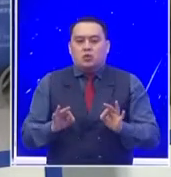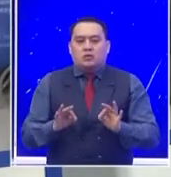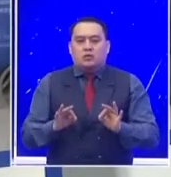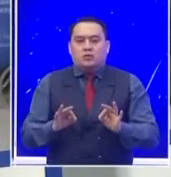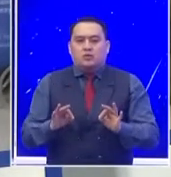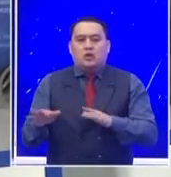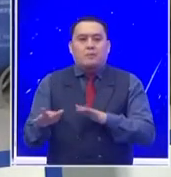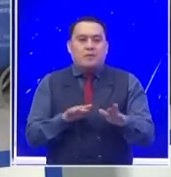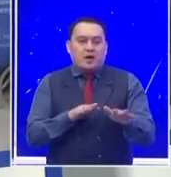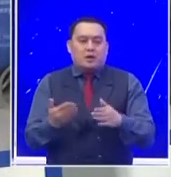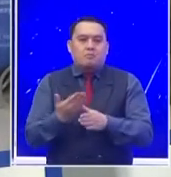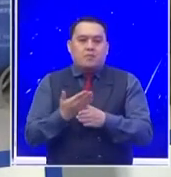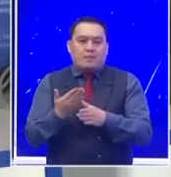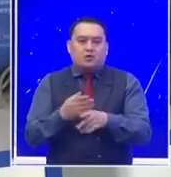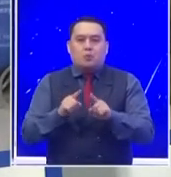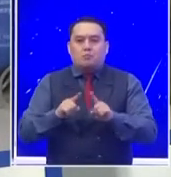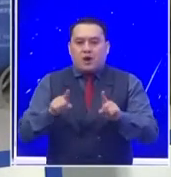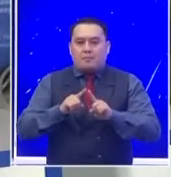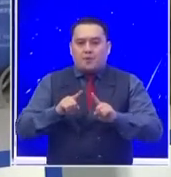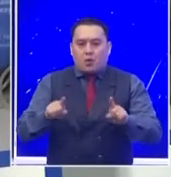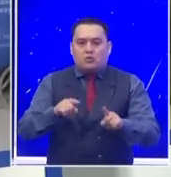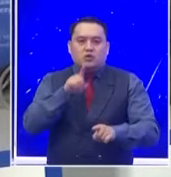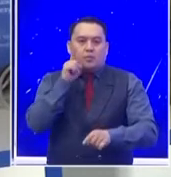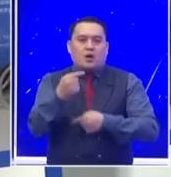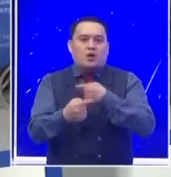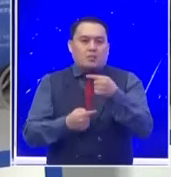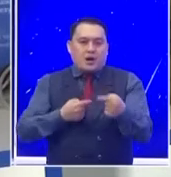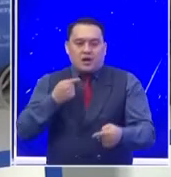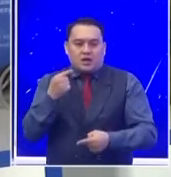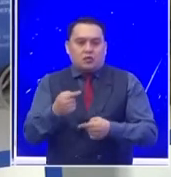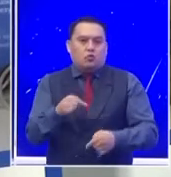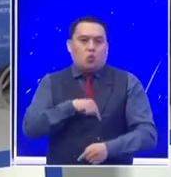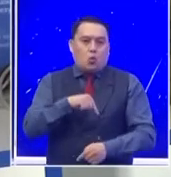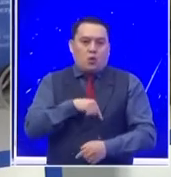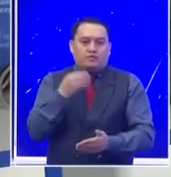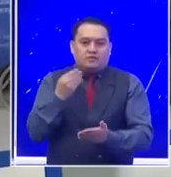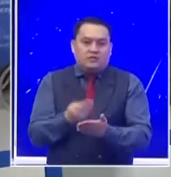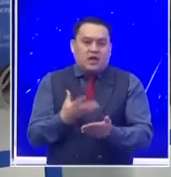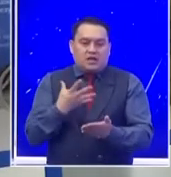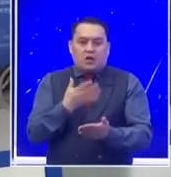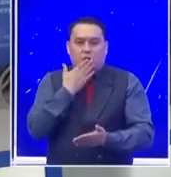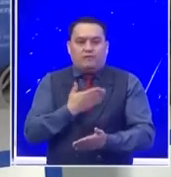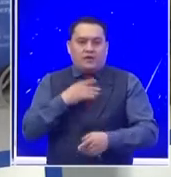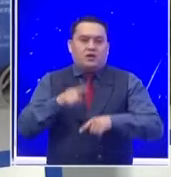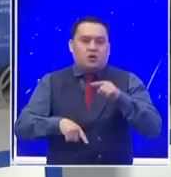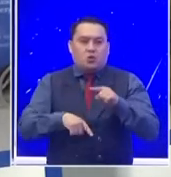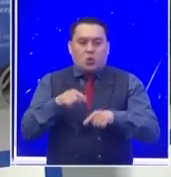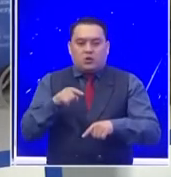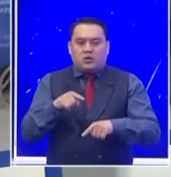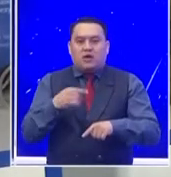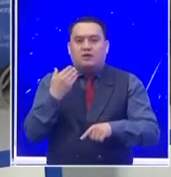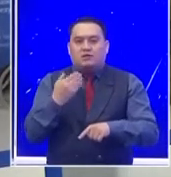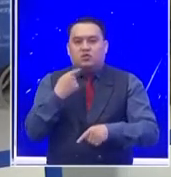такие мероприятия помогают пропагандировать среди подрастающего поколения духовные ценности патриотизм и любовь к родине